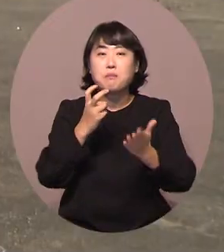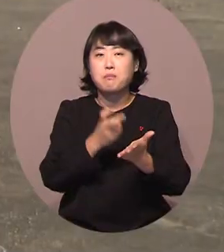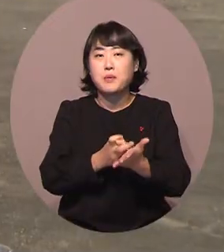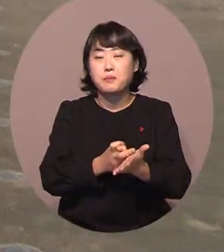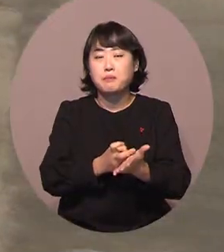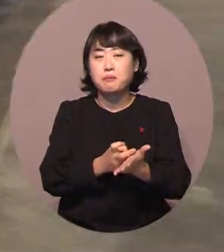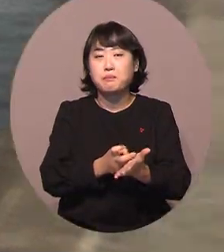됐습니다